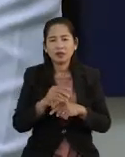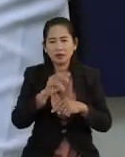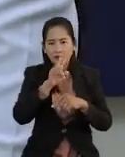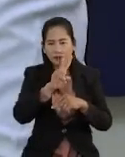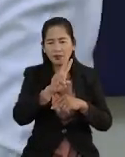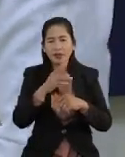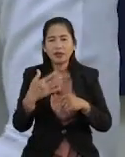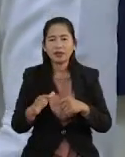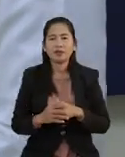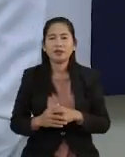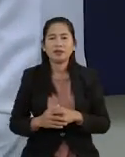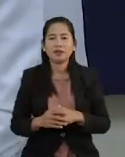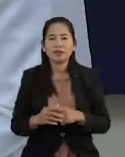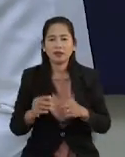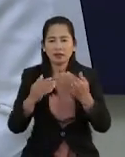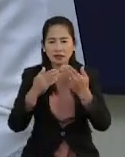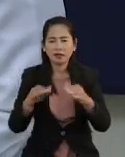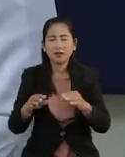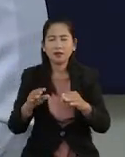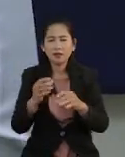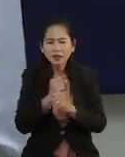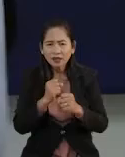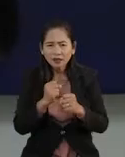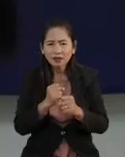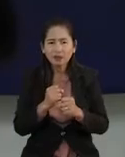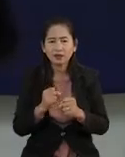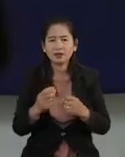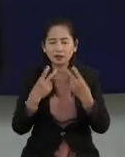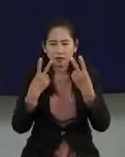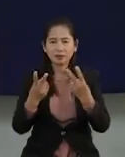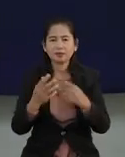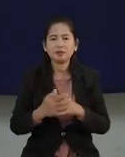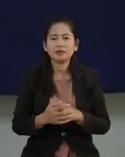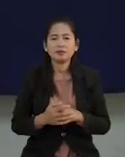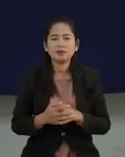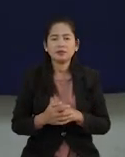nâng pi ấy. Chẳng này chạy bầy bàn ấy. Đó chẳng dừng mở.